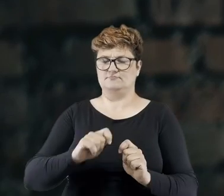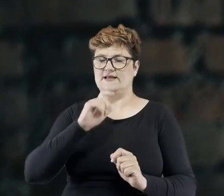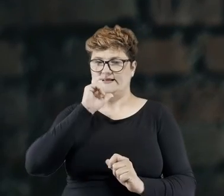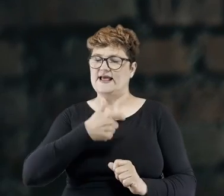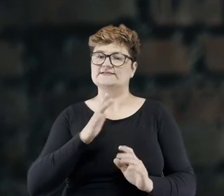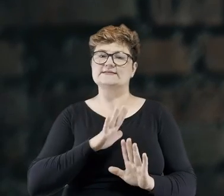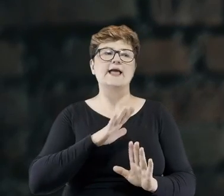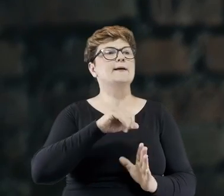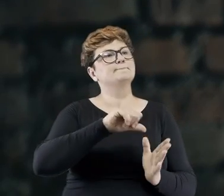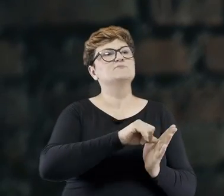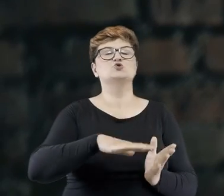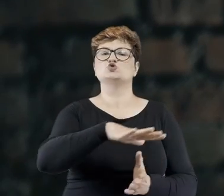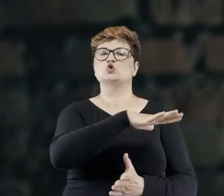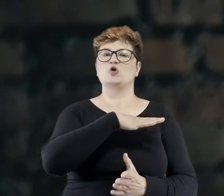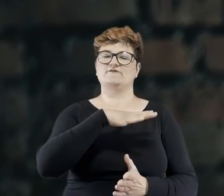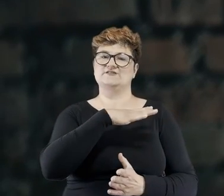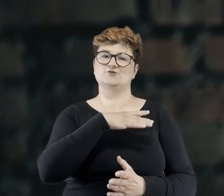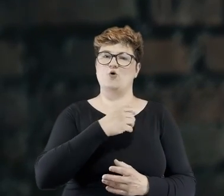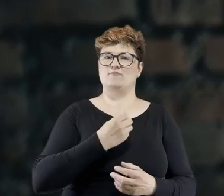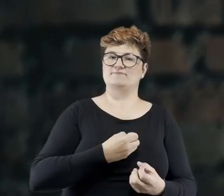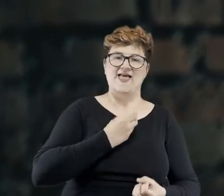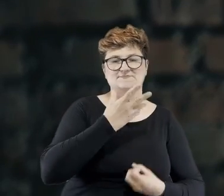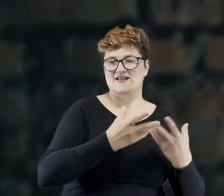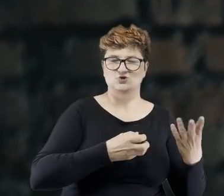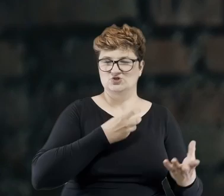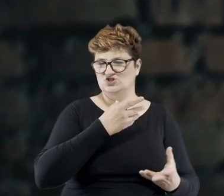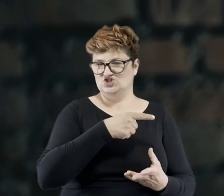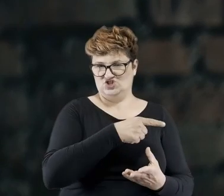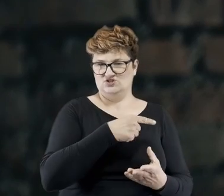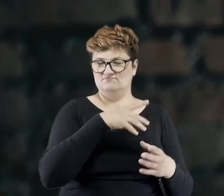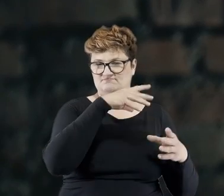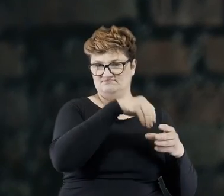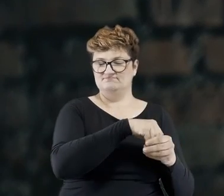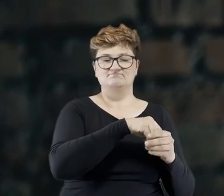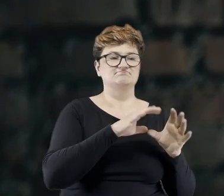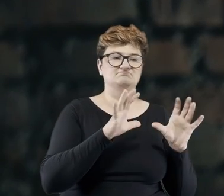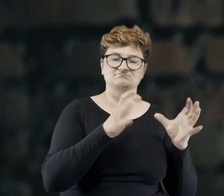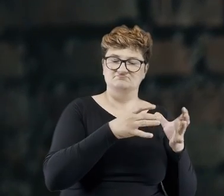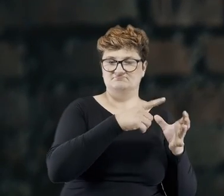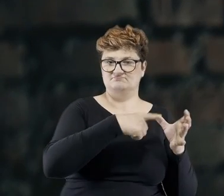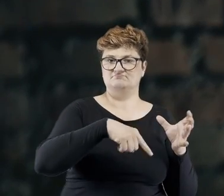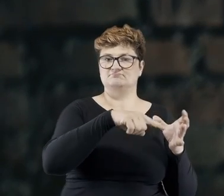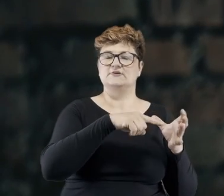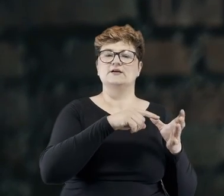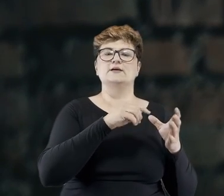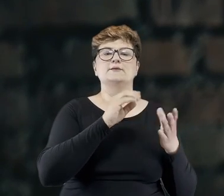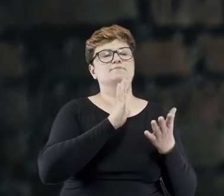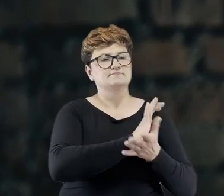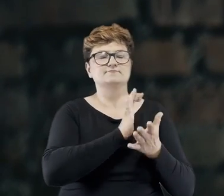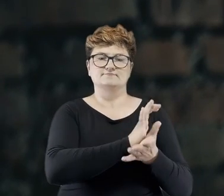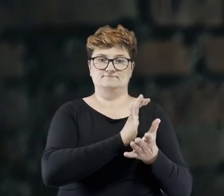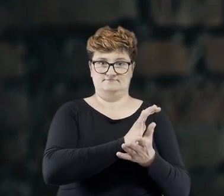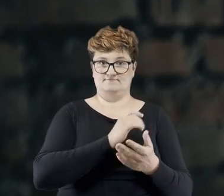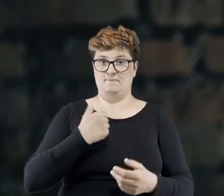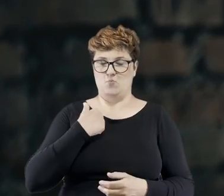Gdańska, do takiego środowiska ekspresjonistów, którzy byli zgromadzeni wobec pisma,